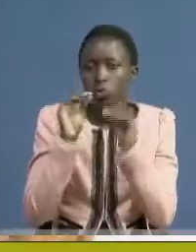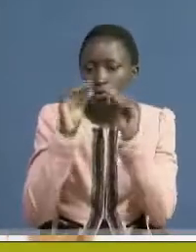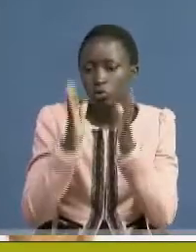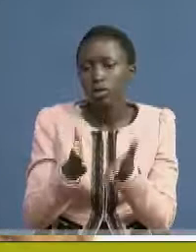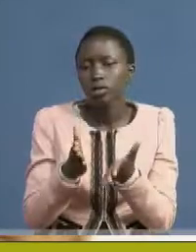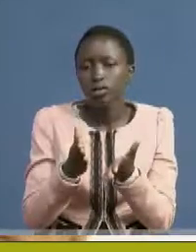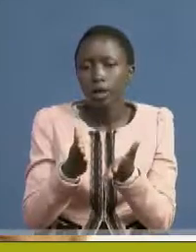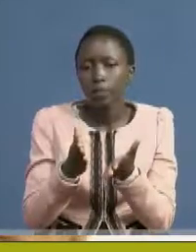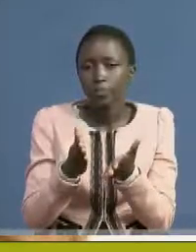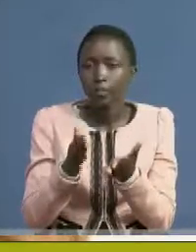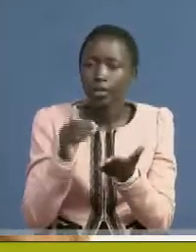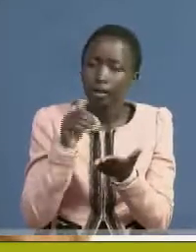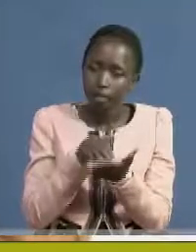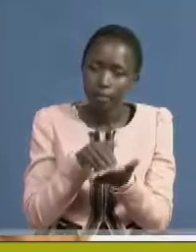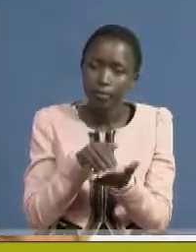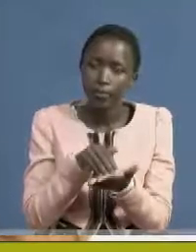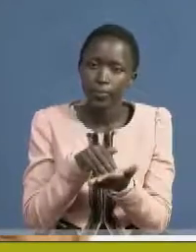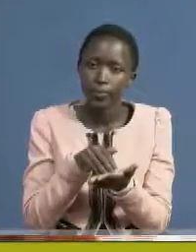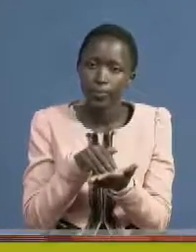Still,